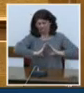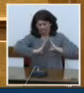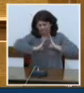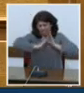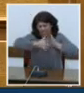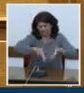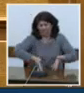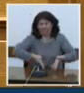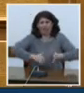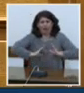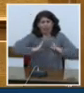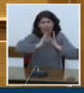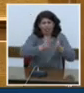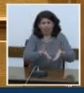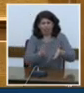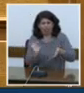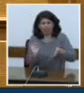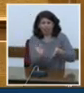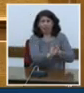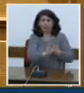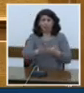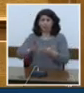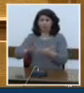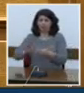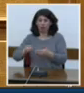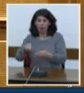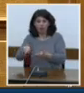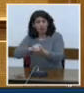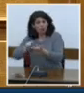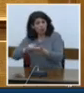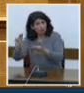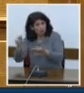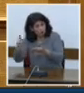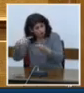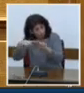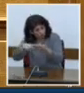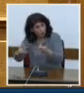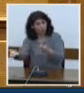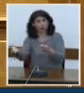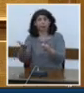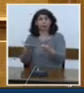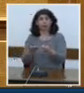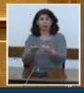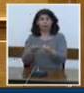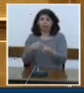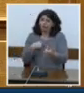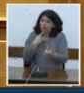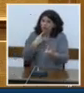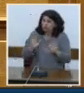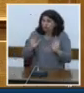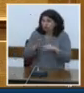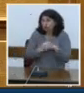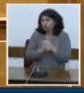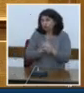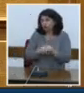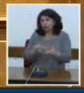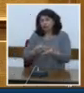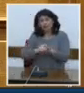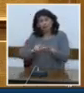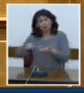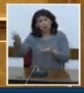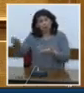ρηπές, για τις δημοσιεύσεις των βουλευτών σας. Γιατί μπορεί να μου πείτε ότι δεν είστε υπόλογος για το τι γράφει ο